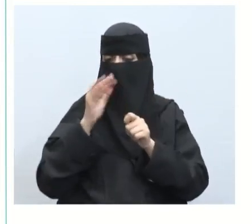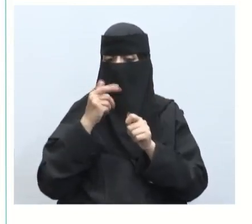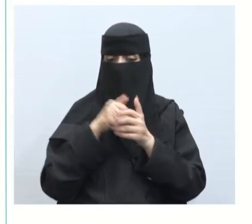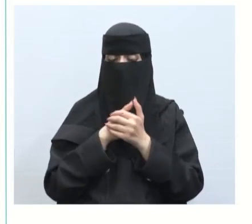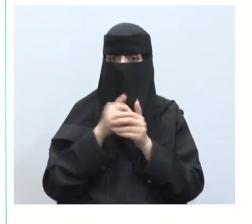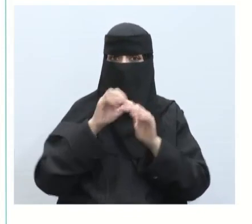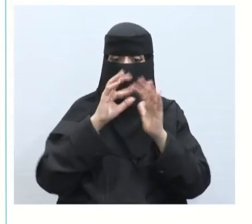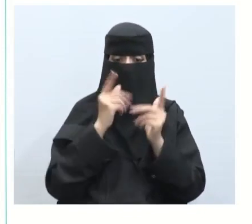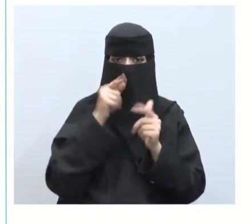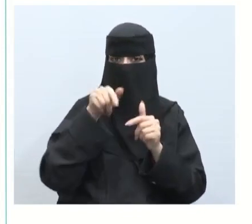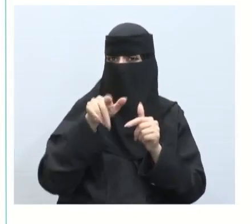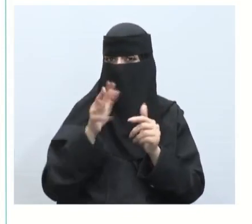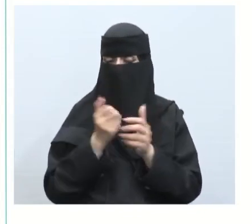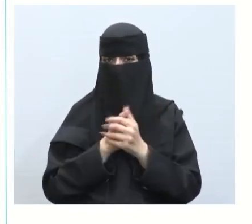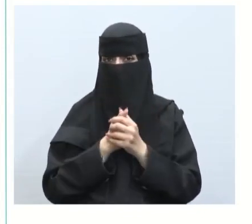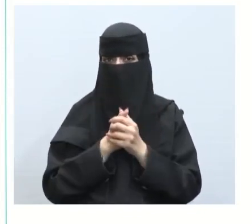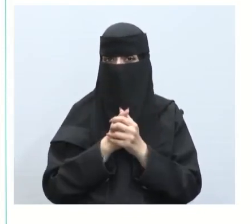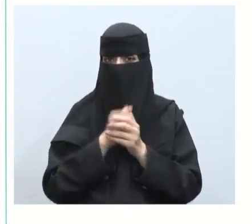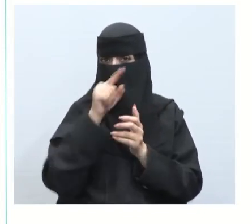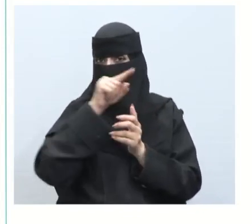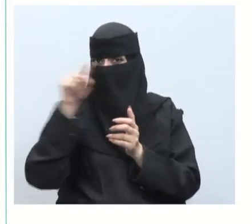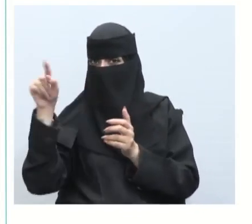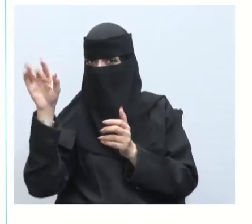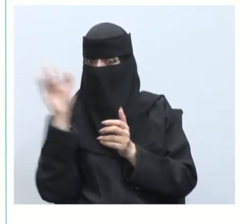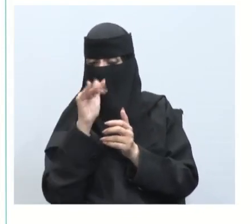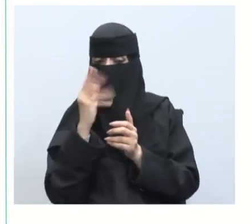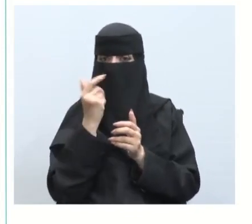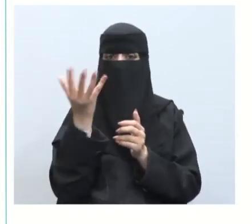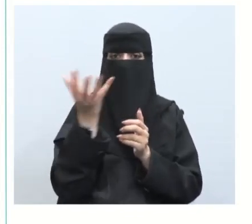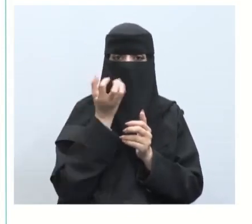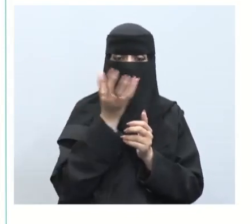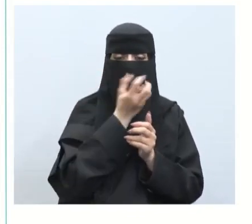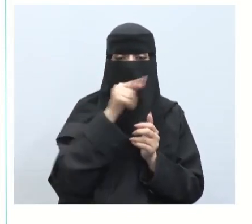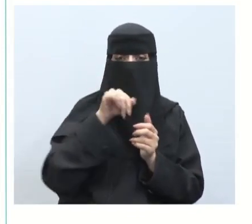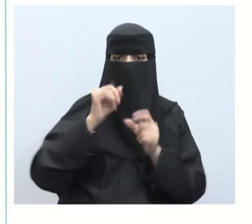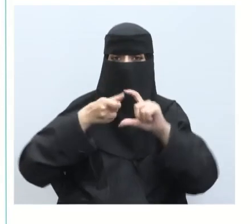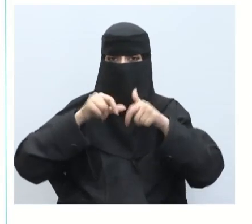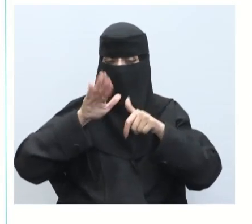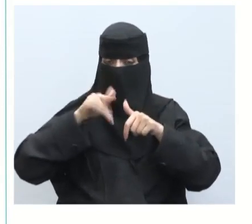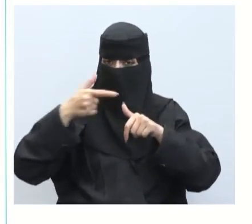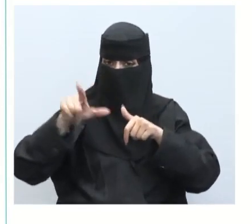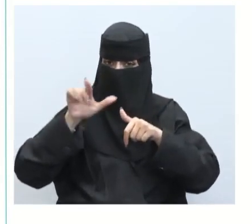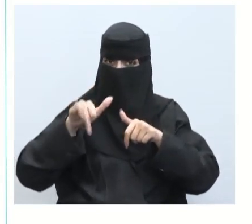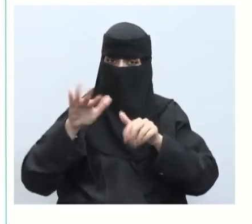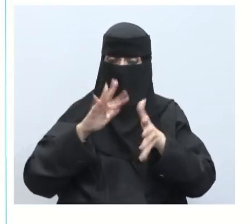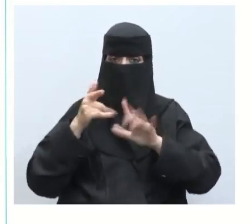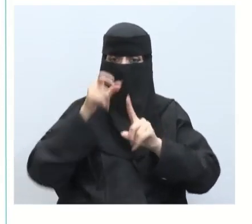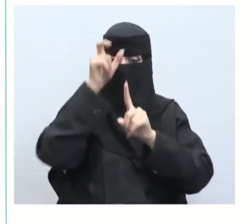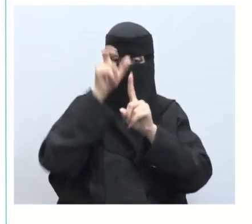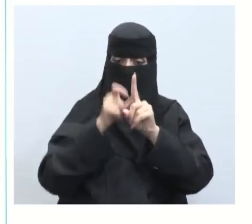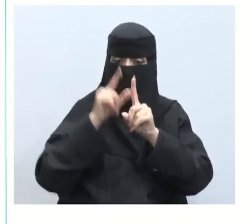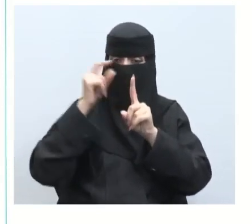والمعدات والمواد هي ماذا بالتاكيد هي موارد للمنظمه هذه الموارد قد تكون بشريه